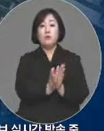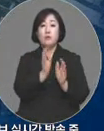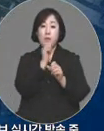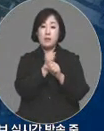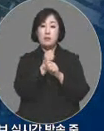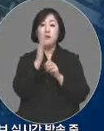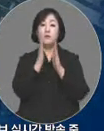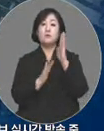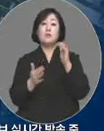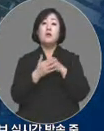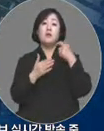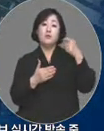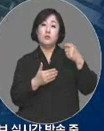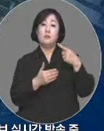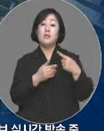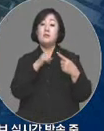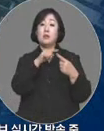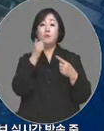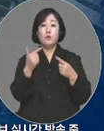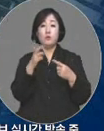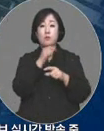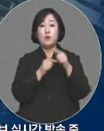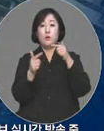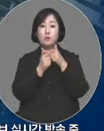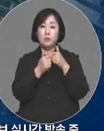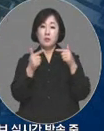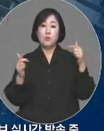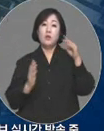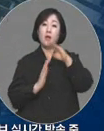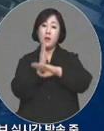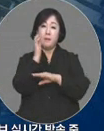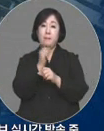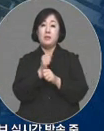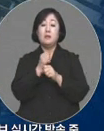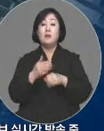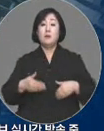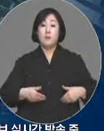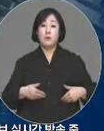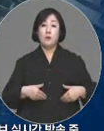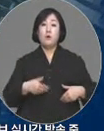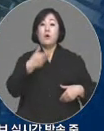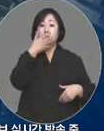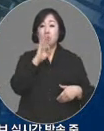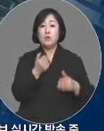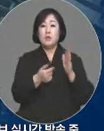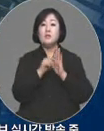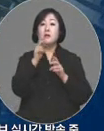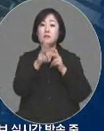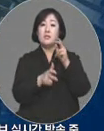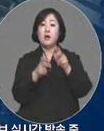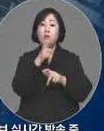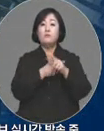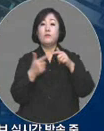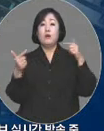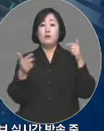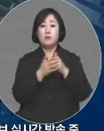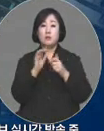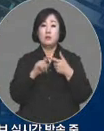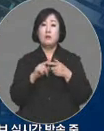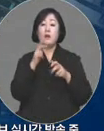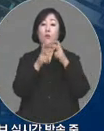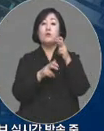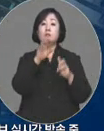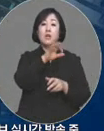비율을 61.6%보다 높이라는 겁니다. 대신 수익성을 위해 사업 지구를 넓히고